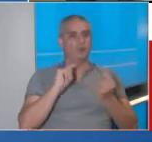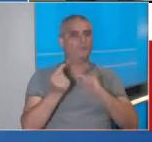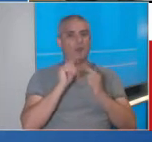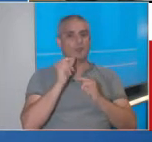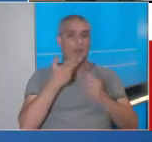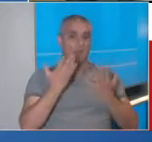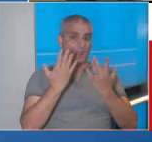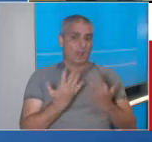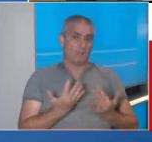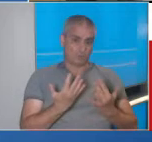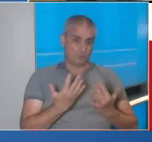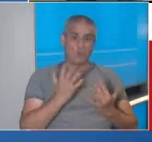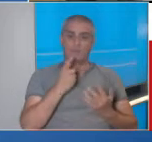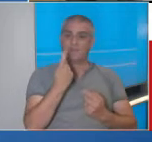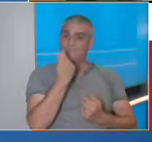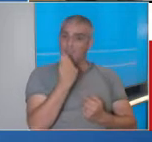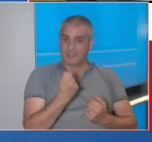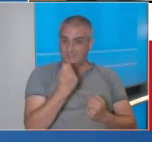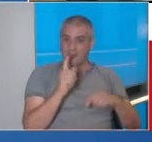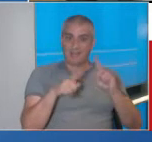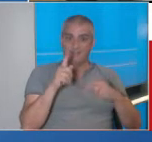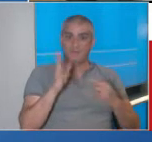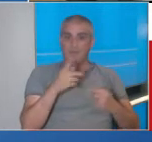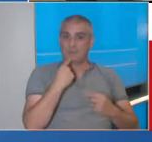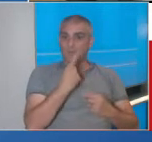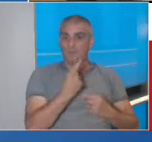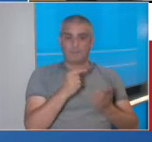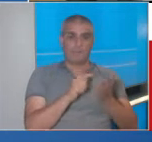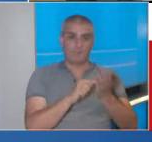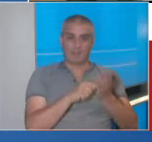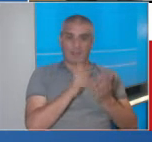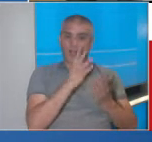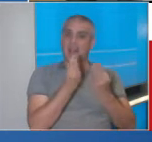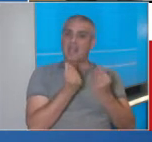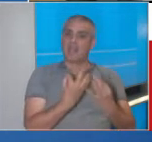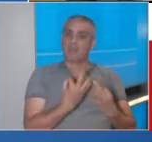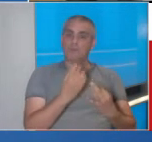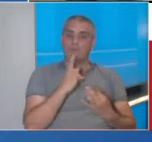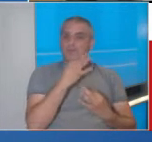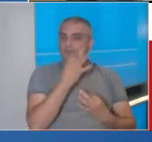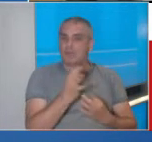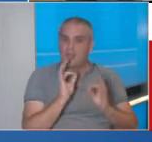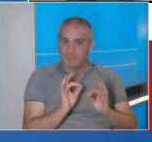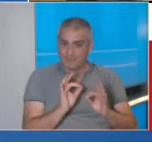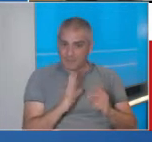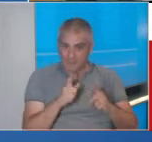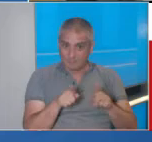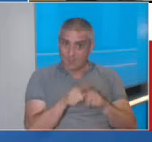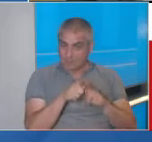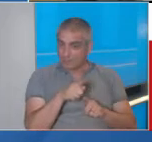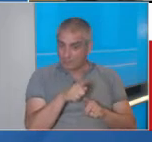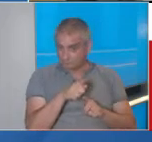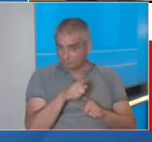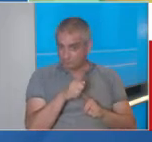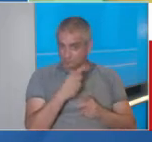על הכמויות ועל המחירים. לפעמים גם אנחנו אומרים בבדיחות הדעת על האיכות, אבל השאלה היא באמת האם אותם